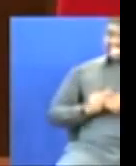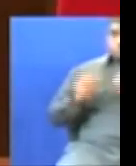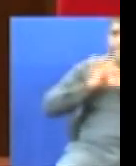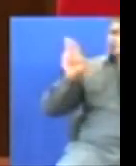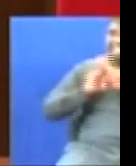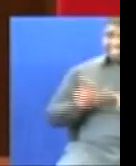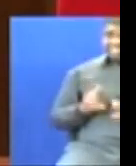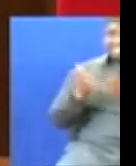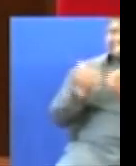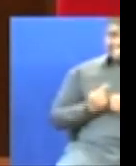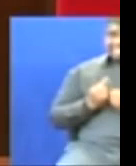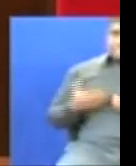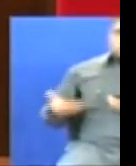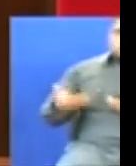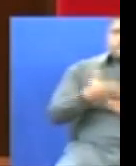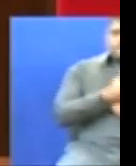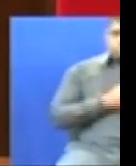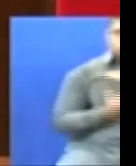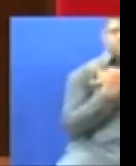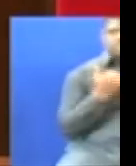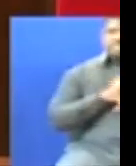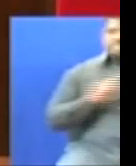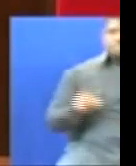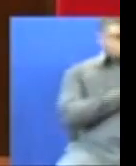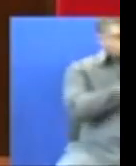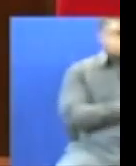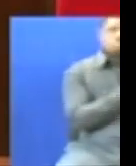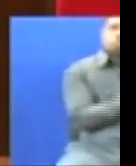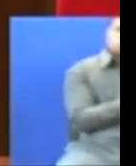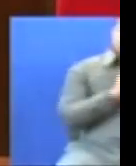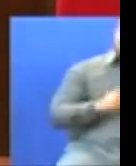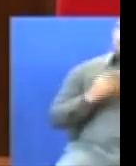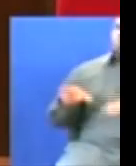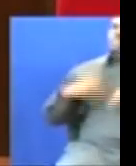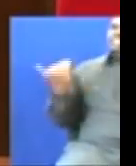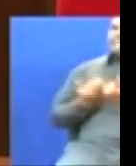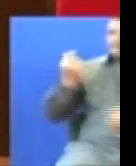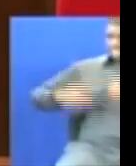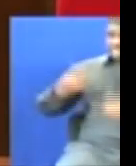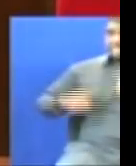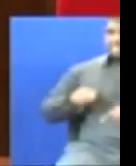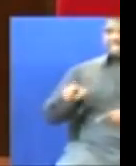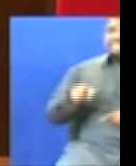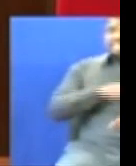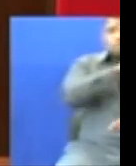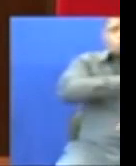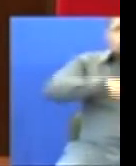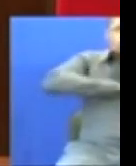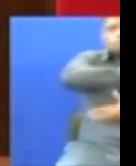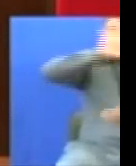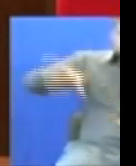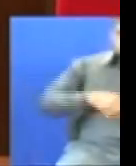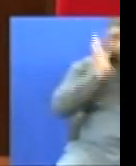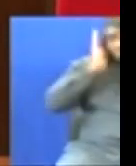linahitaji collective responsibility. Sio janga la mtu mmoja ama chama fulani cha siasa. Hili ni janga la watu wetu sote,